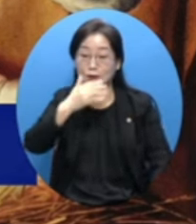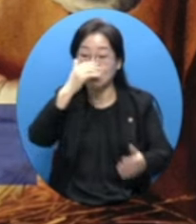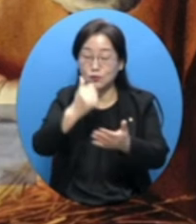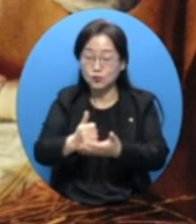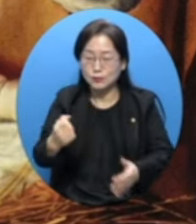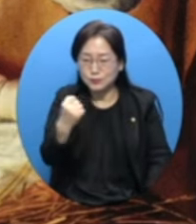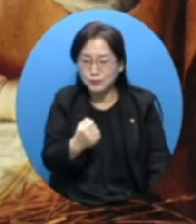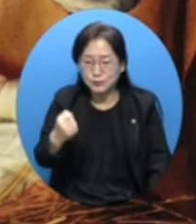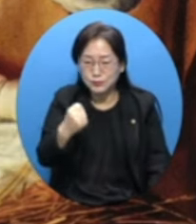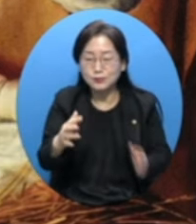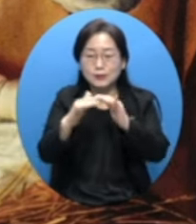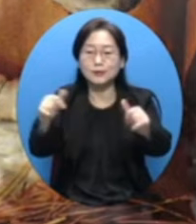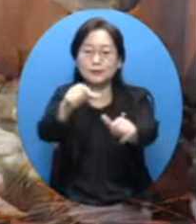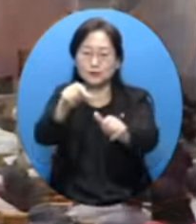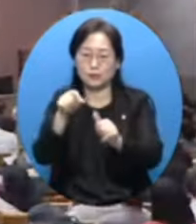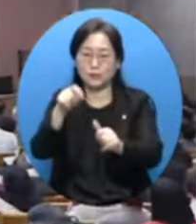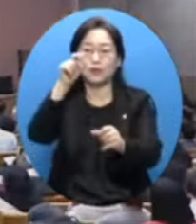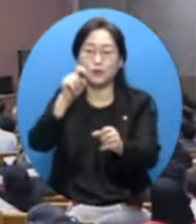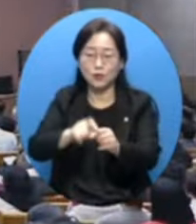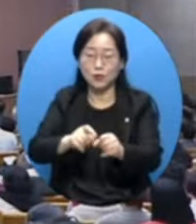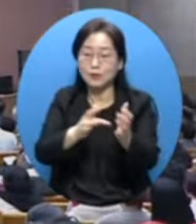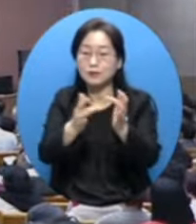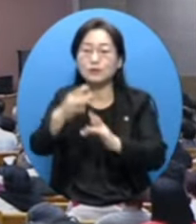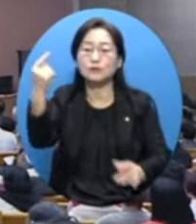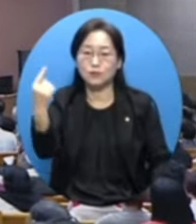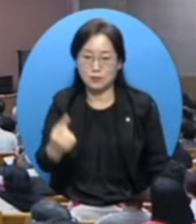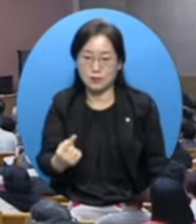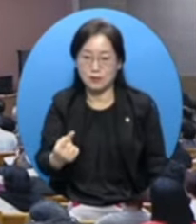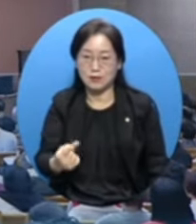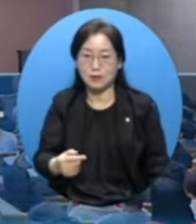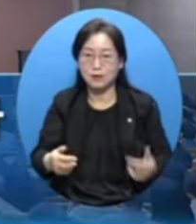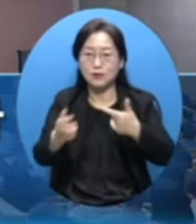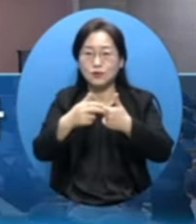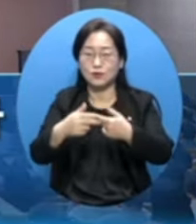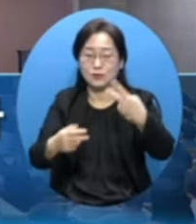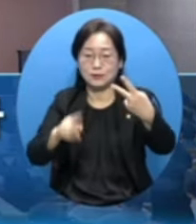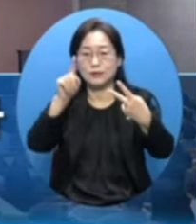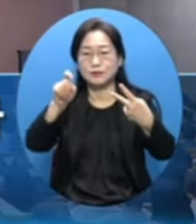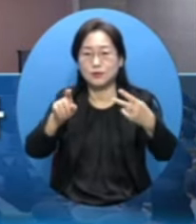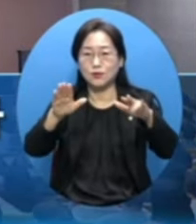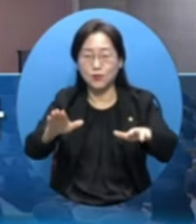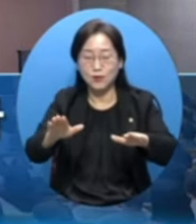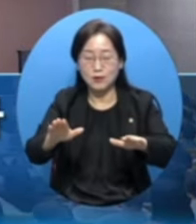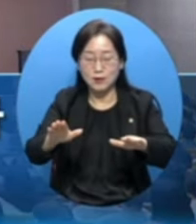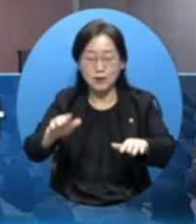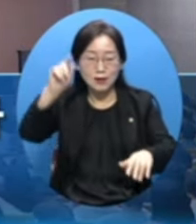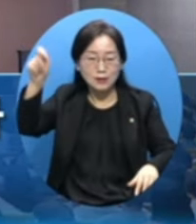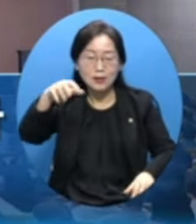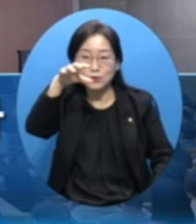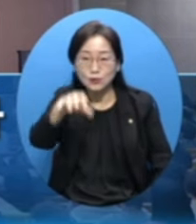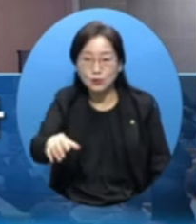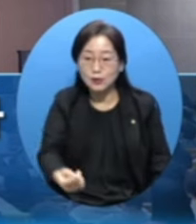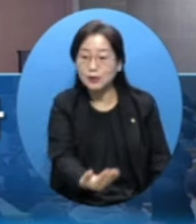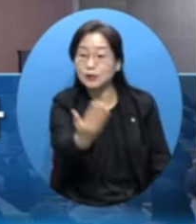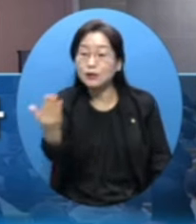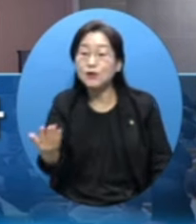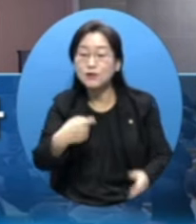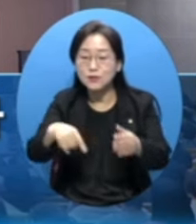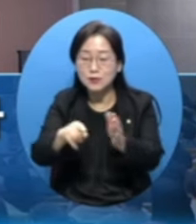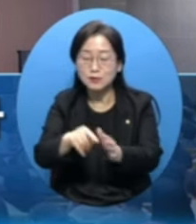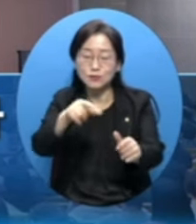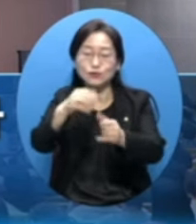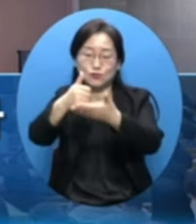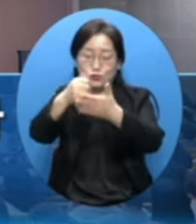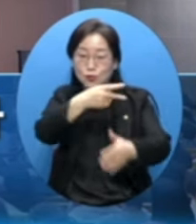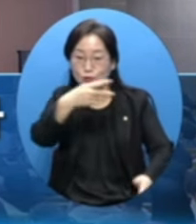살고 있는 우리를 구원하시기 위해서 예수님이이 땅에 오셨습니다 누가복 2장 11절입니다 오늘날 다윗의 동에 너희를 위하여 구주가 하셨으니 곧